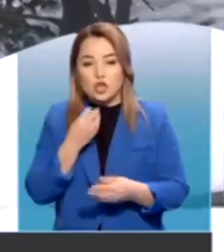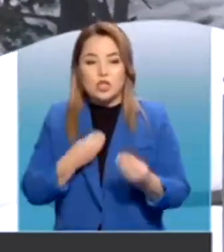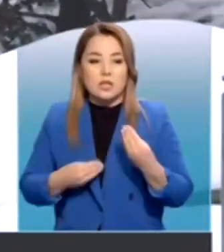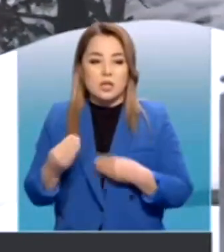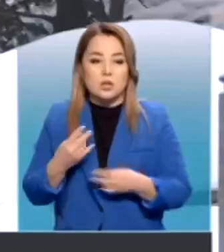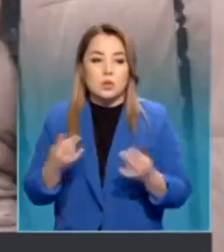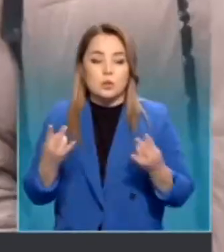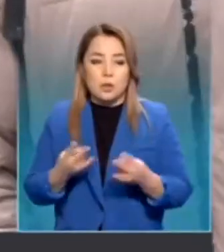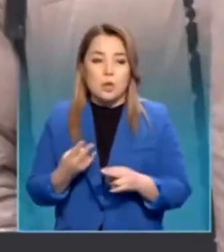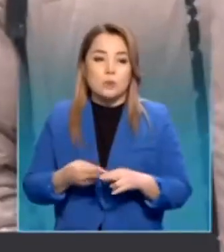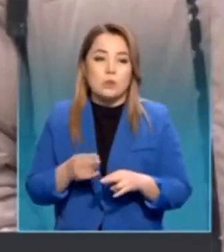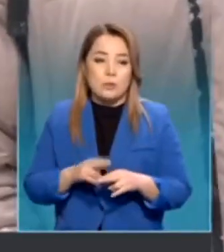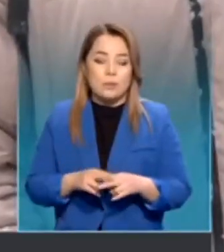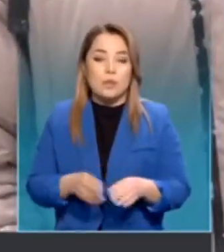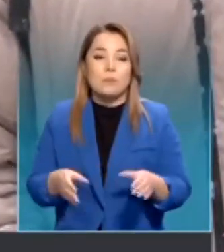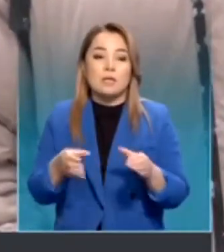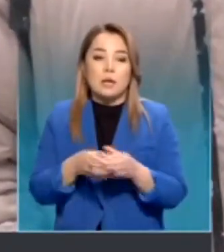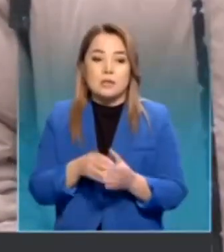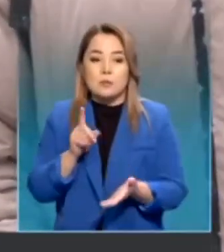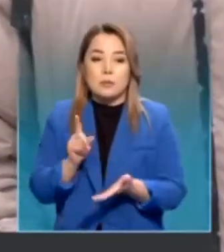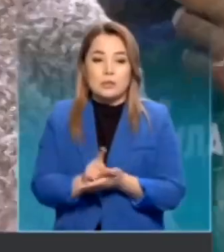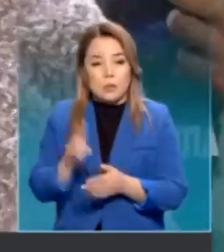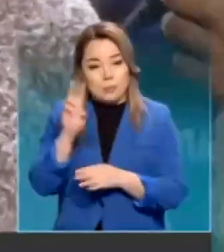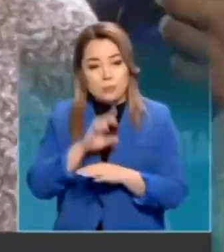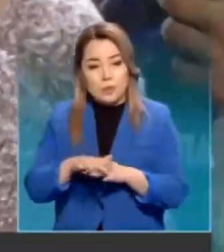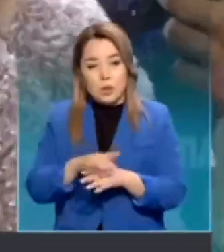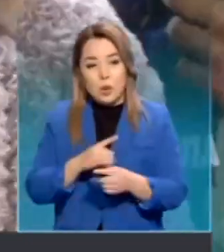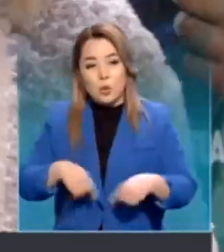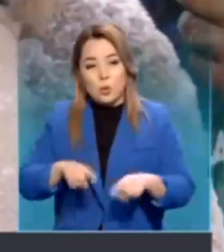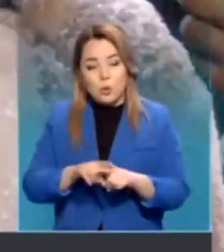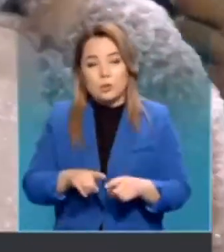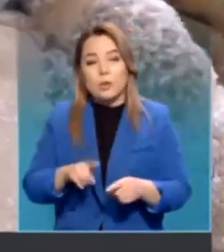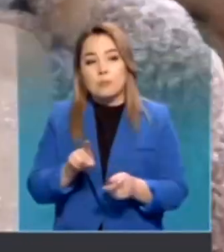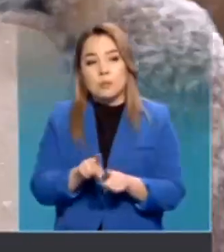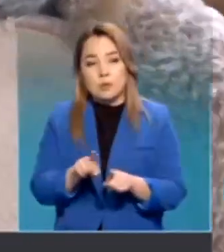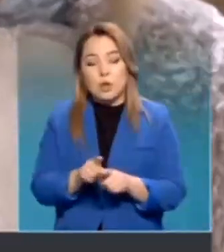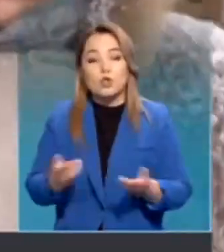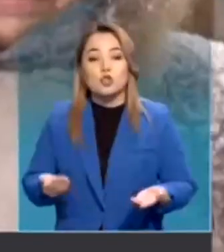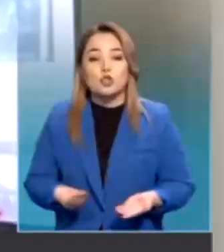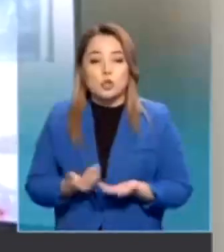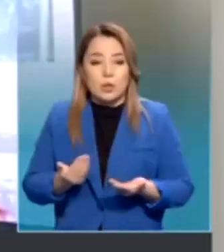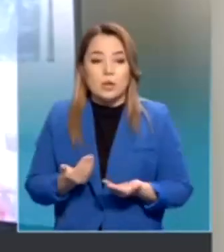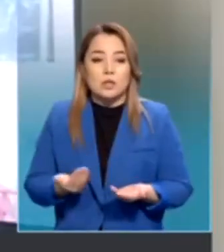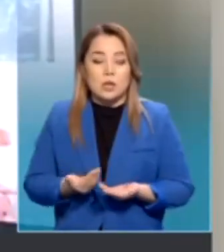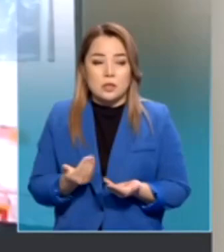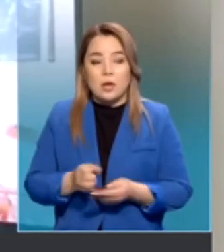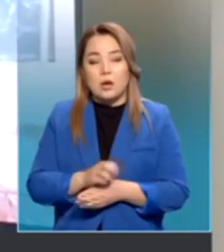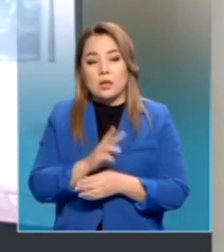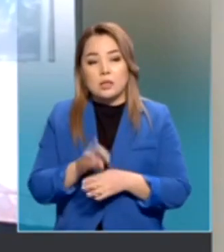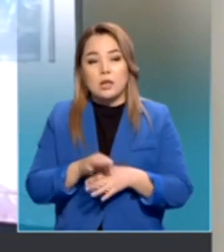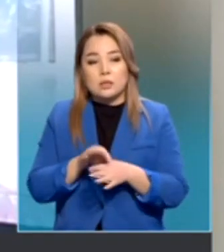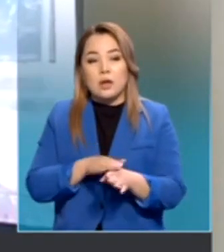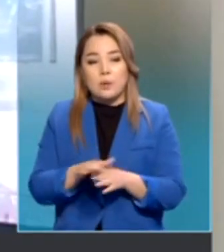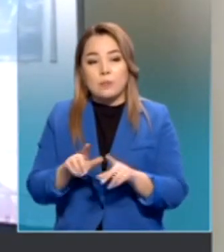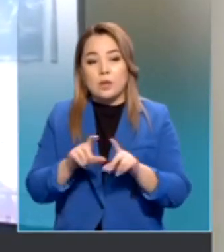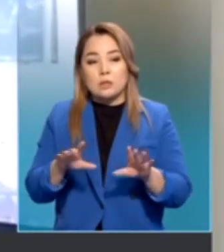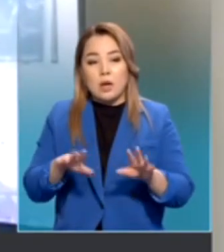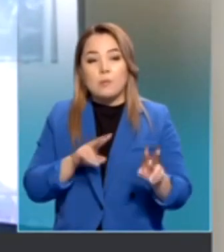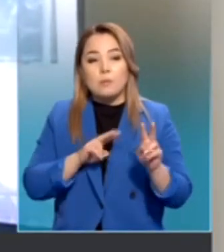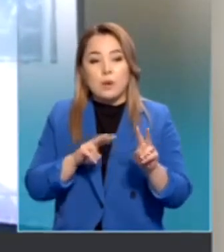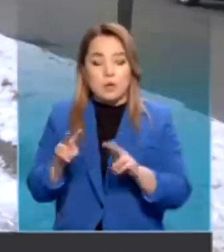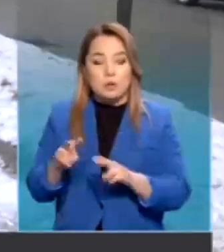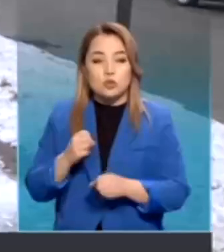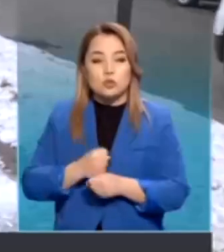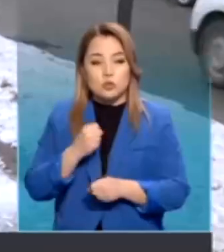жүріңіз. Сонымен қатар департамент тиісті мемлекеттік органдар мен ұйымдарға тұрғындардың тіршілік қамтамасыз ету объектілеріне бақылауды